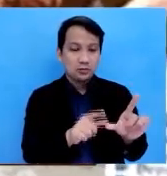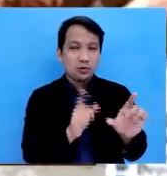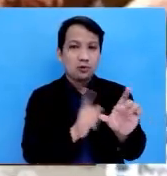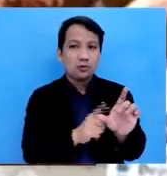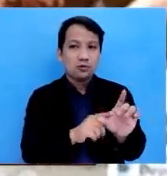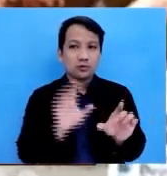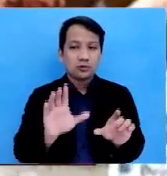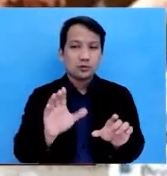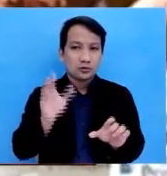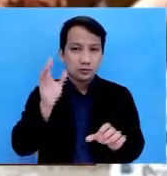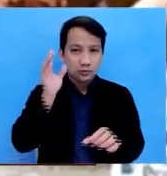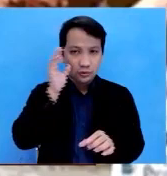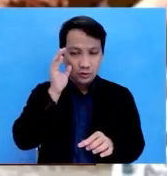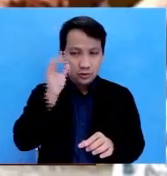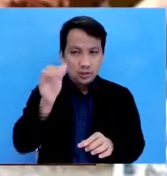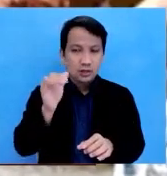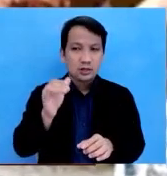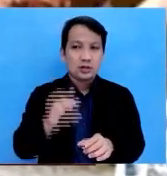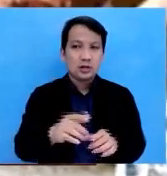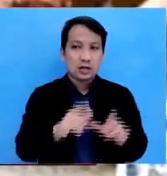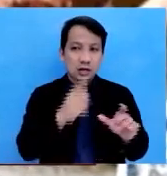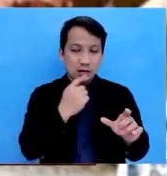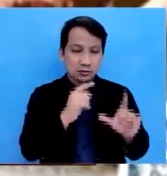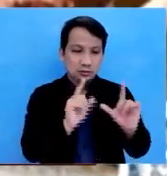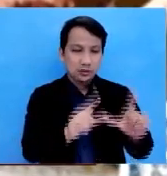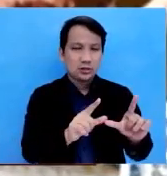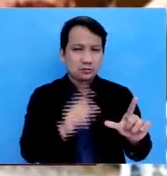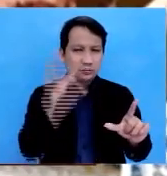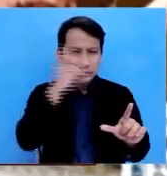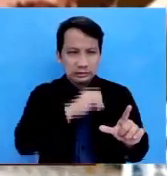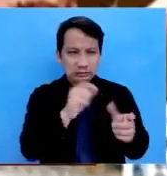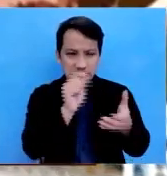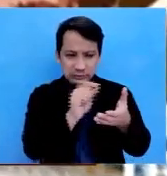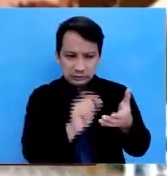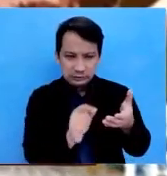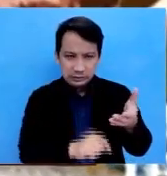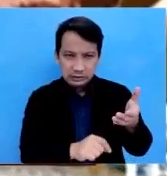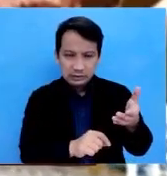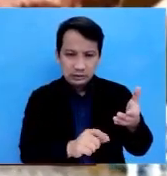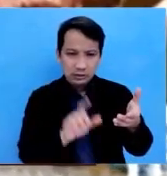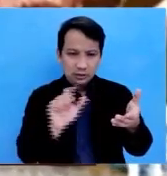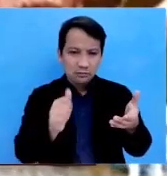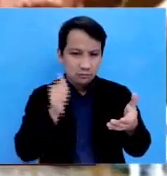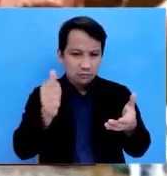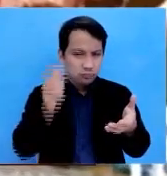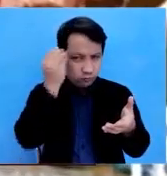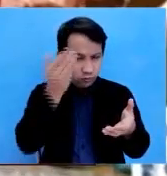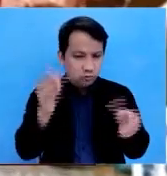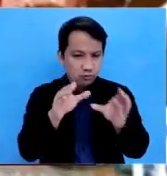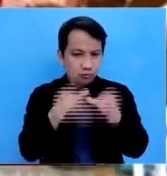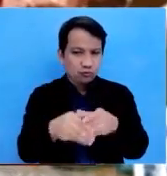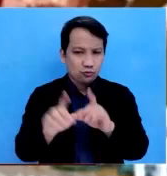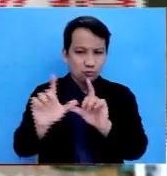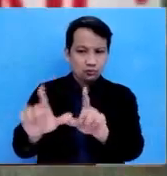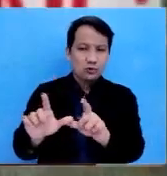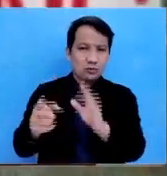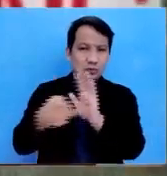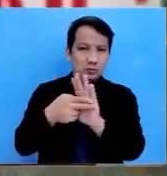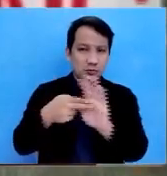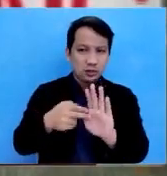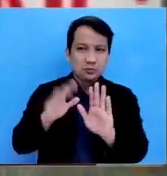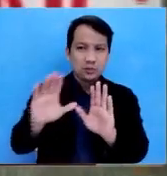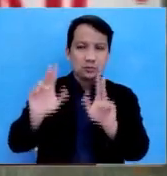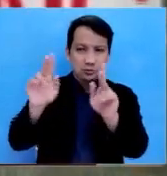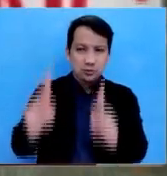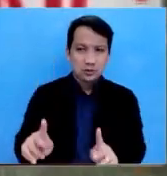Commissioner Kayat. Ang red tagging po ay ang malisyosong paglista o pagtatak sa tao o grupo bilang kalaban ng gobyerno. Ang malungkot